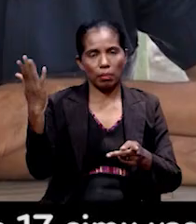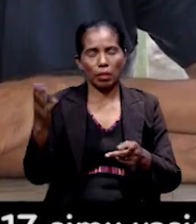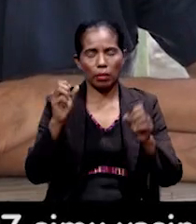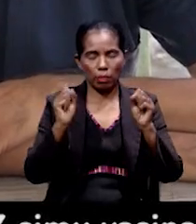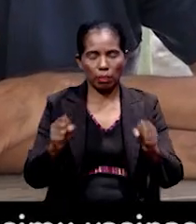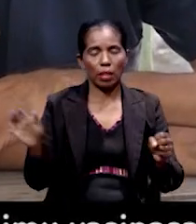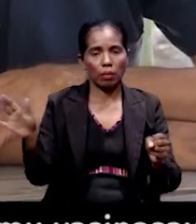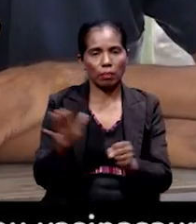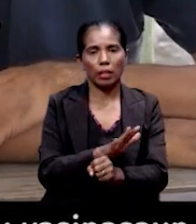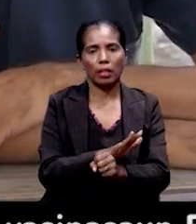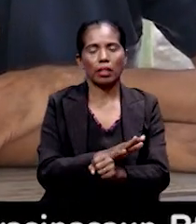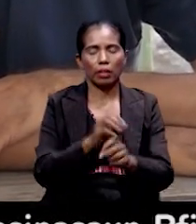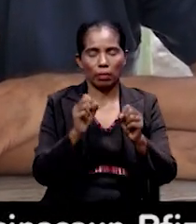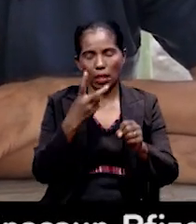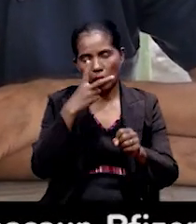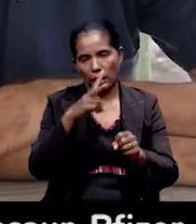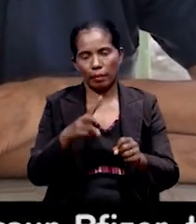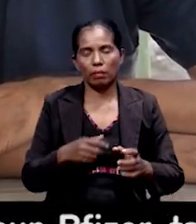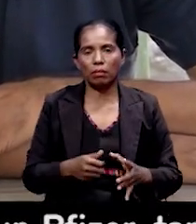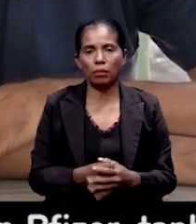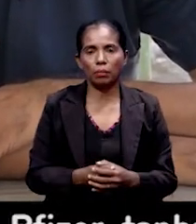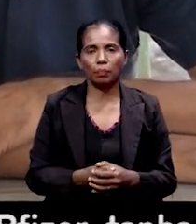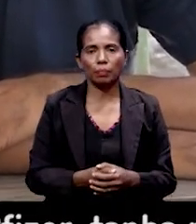kompleta evidensi sana.